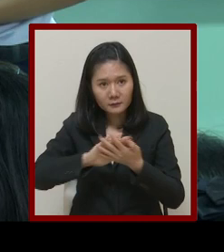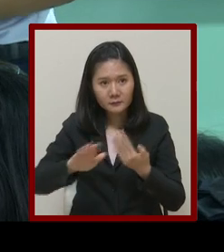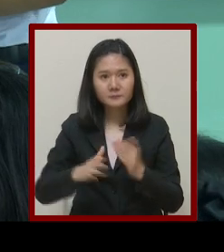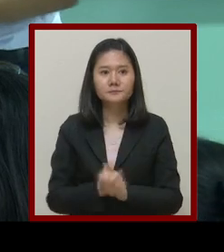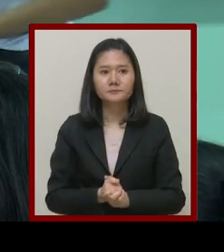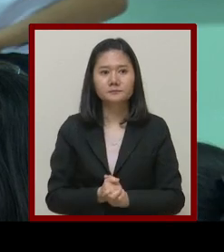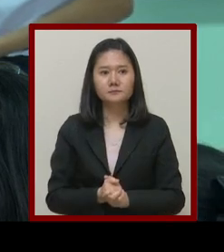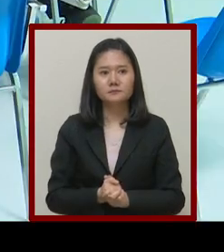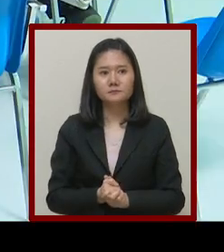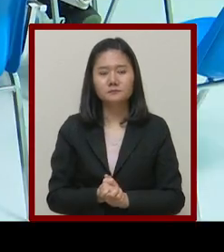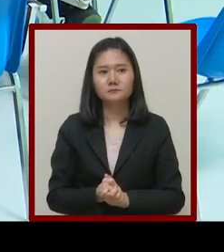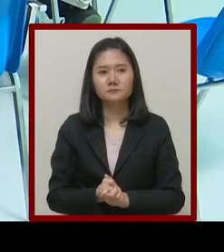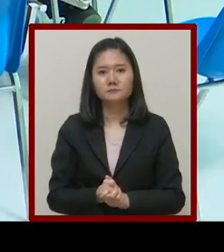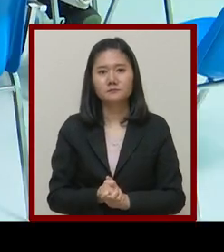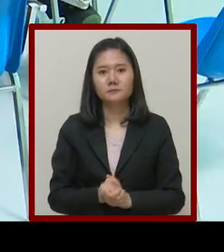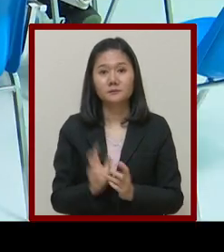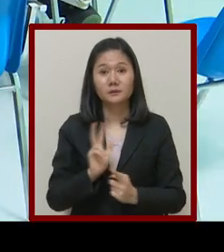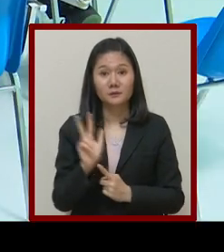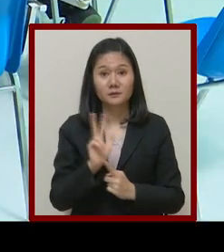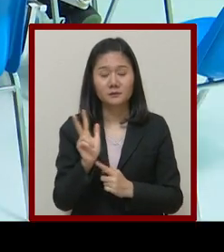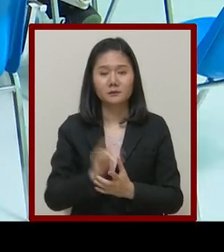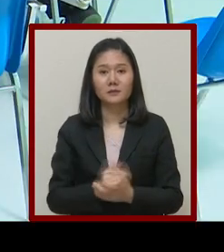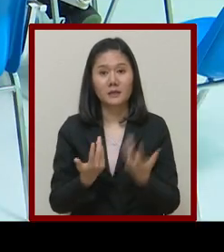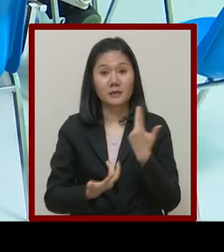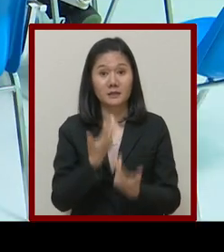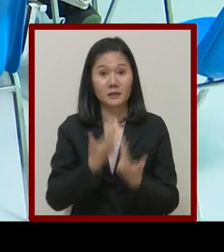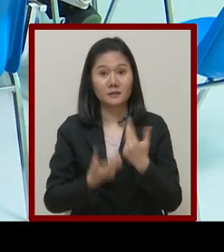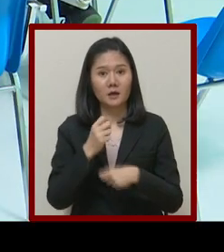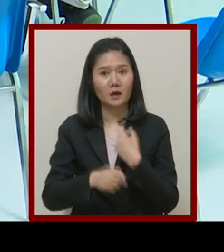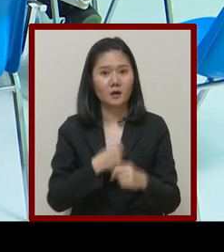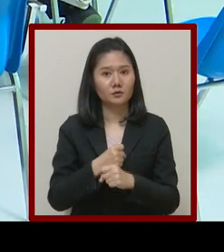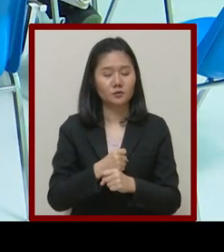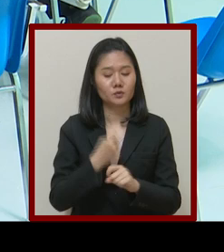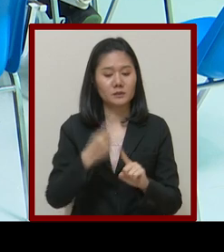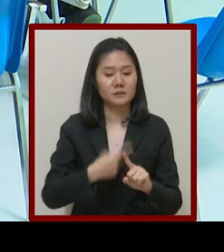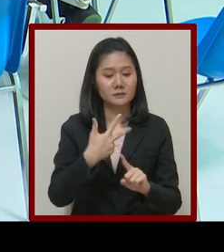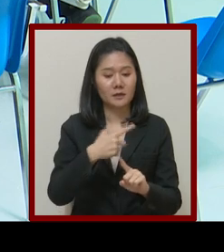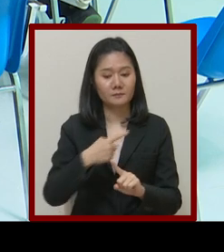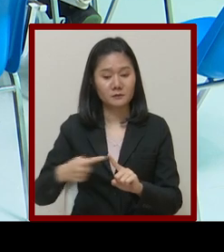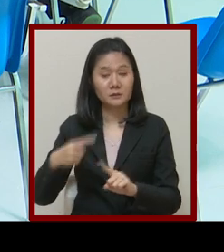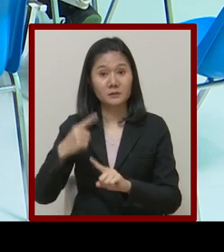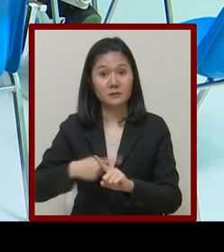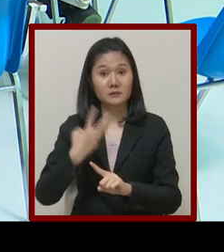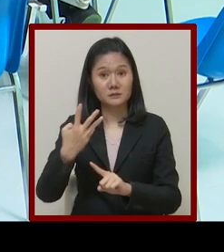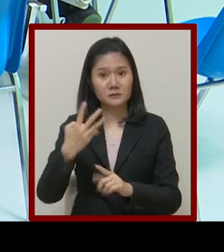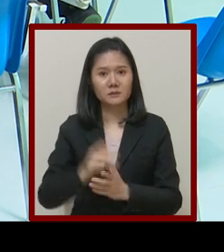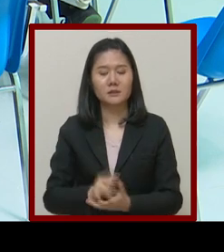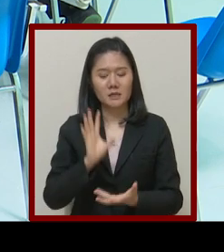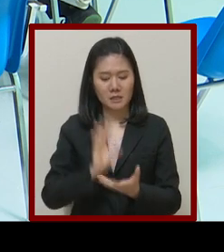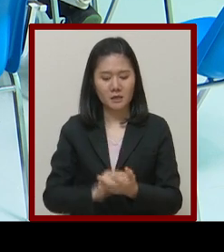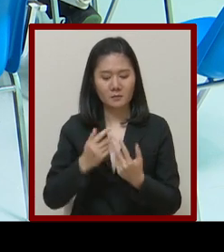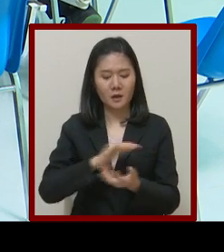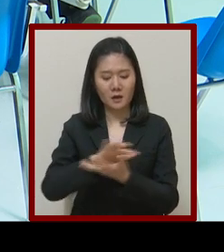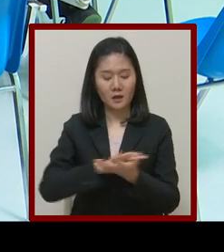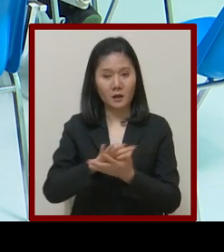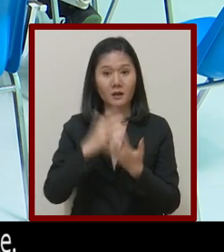นนะครับครับสำหรับข้อ3นะครับนำหญ้าลีแพอายุประมาณ 3-4 เดือนที่เราเก็บมาแล้วก็มา